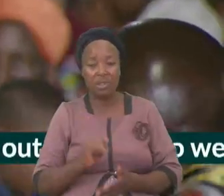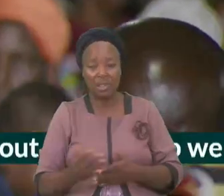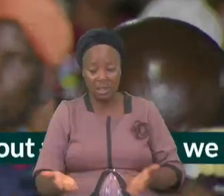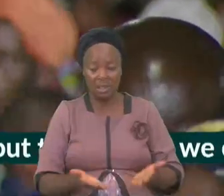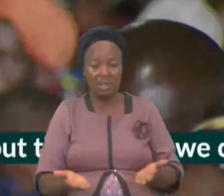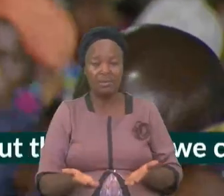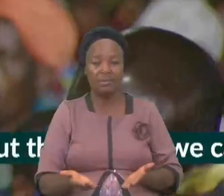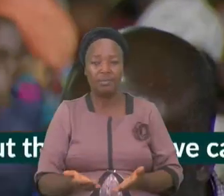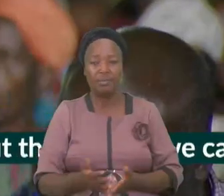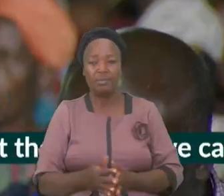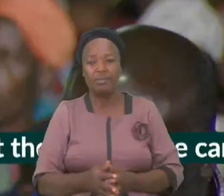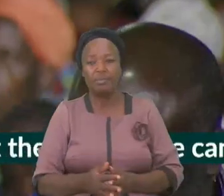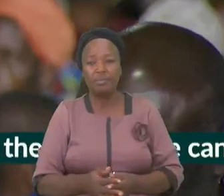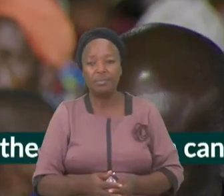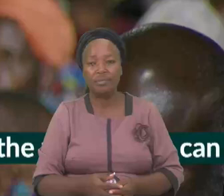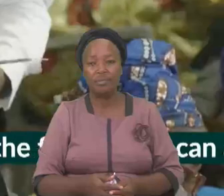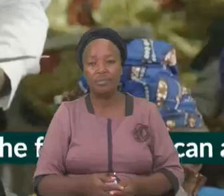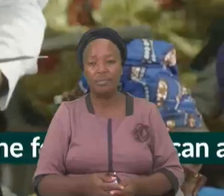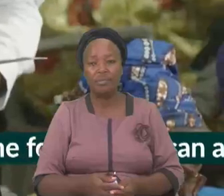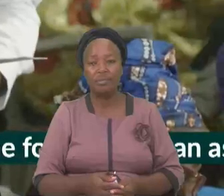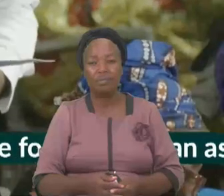Vous qui êtes dans une église locale ou bien